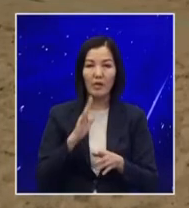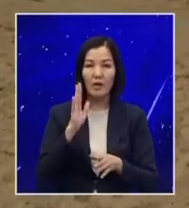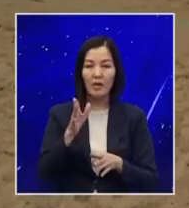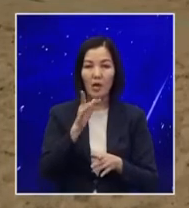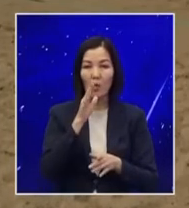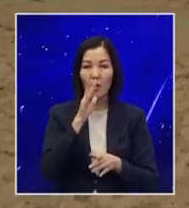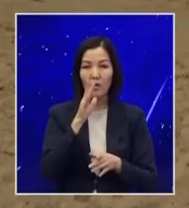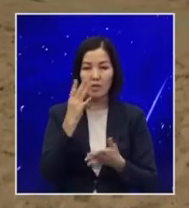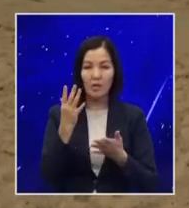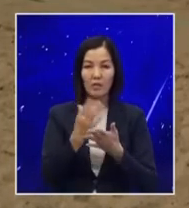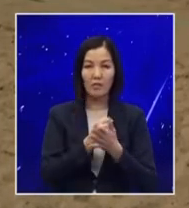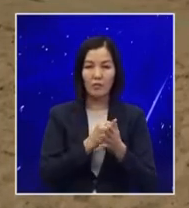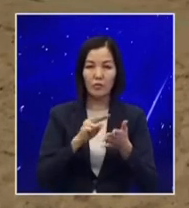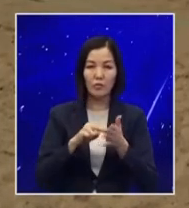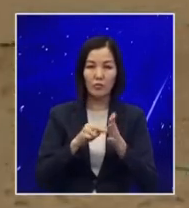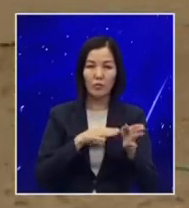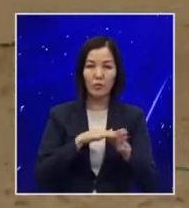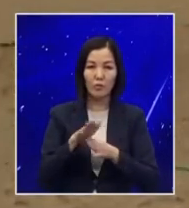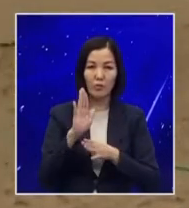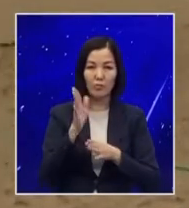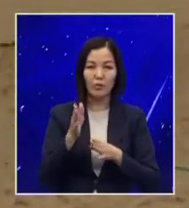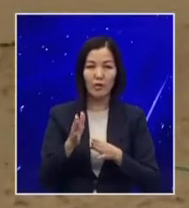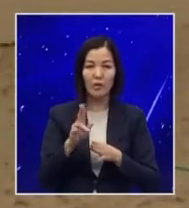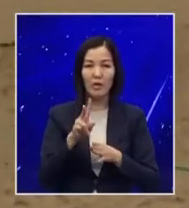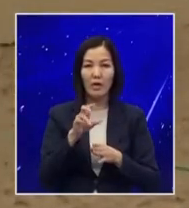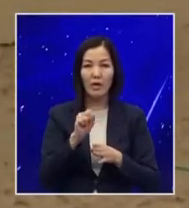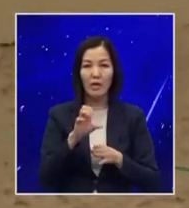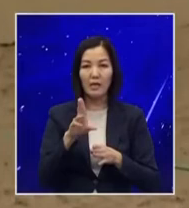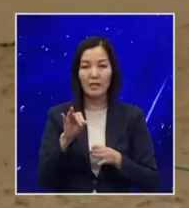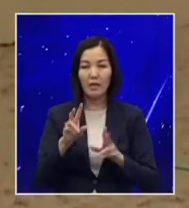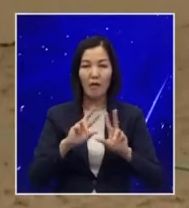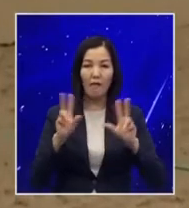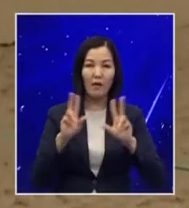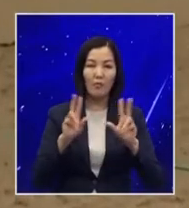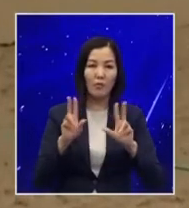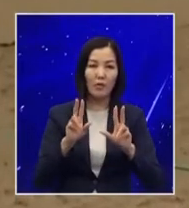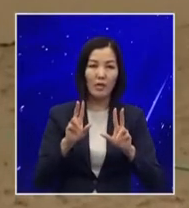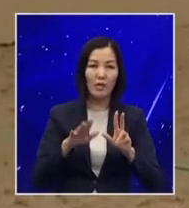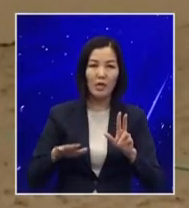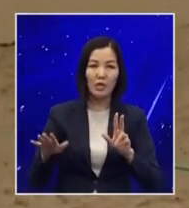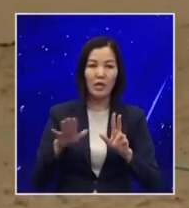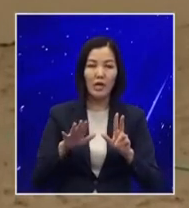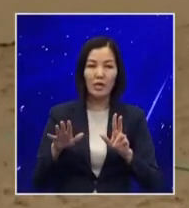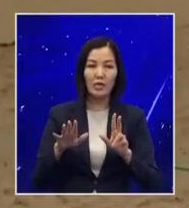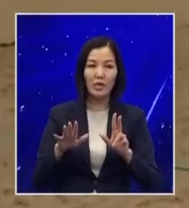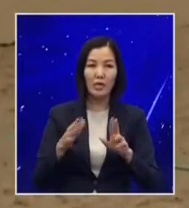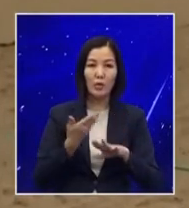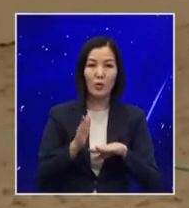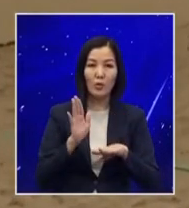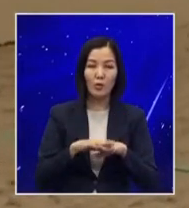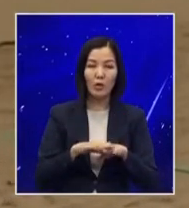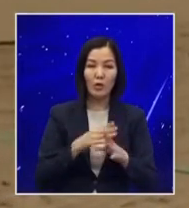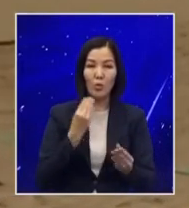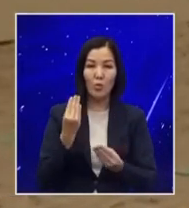сәтте орындалады деп үміттенеміз. Классикалық волейболдан жағдай волейболы ол күрделірек болып